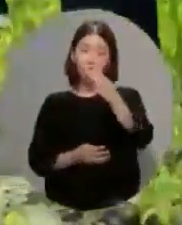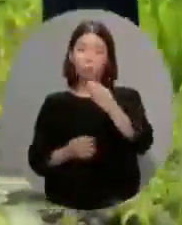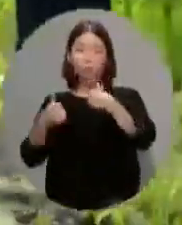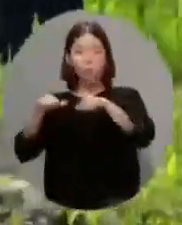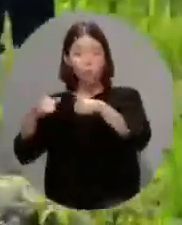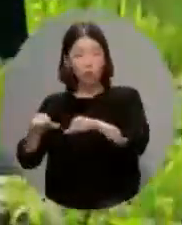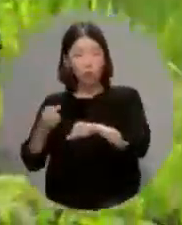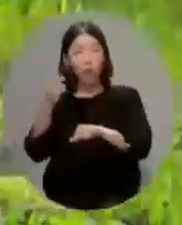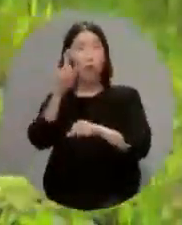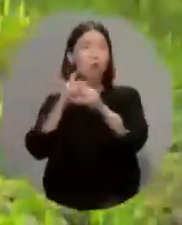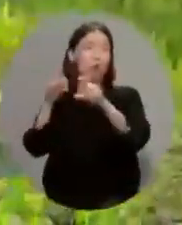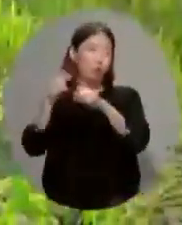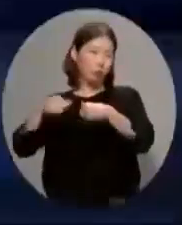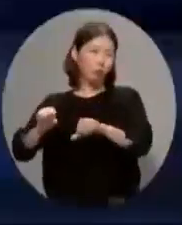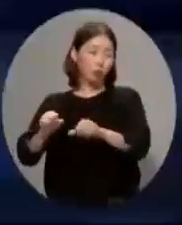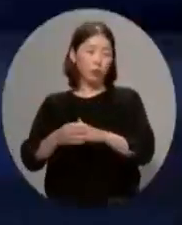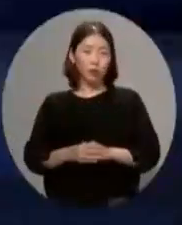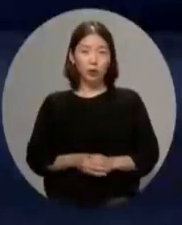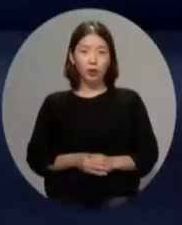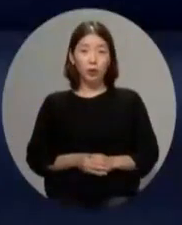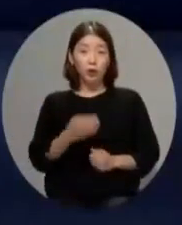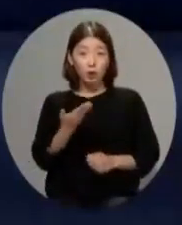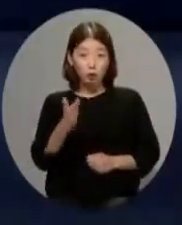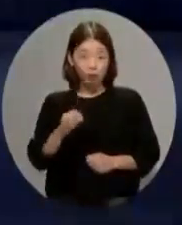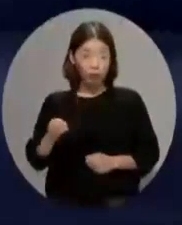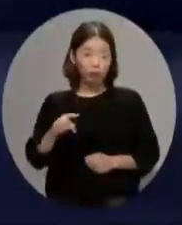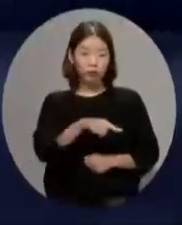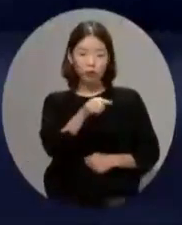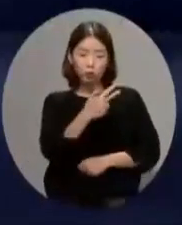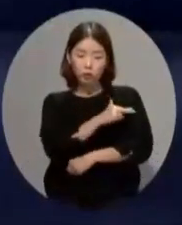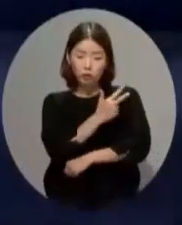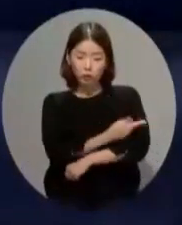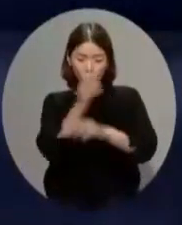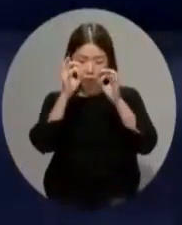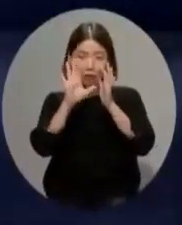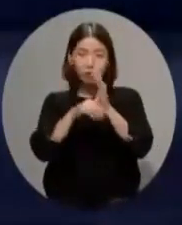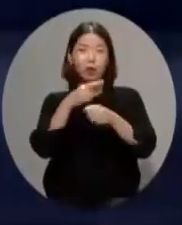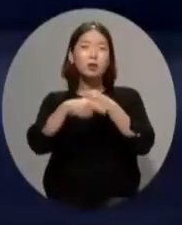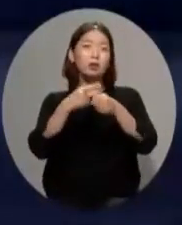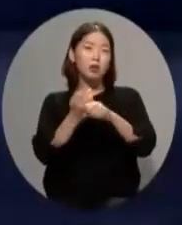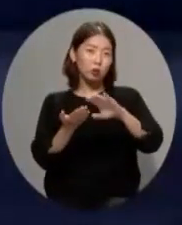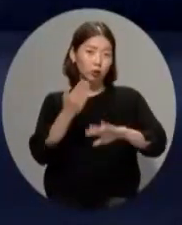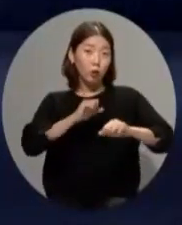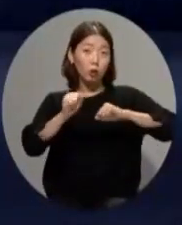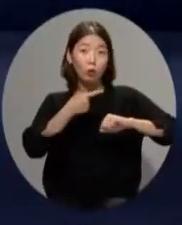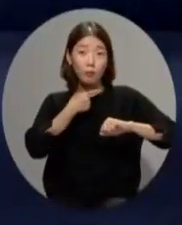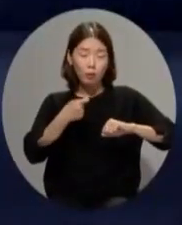퇴소했다고 했는데 어떻게 또 한 명이 퇴소해서. 그런데 잼버리 지원 자격은 1년 이상 스카우트 대원으로